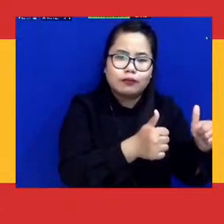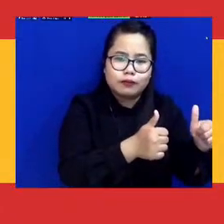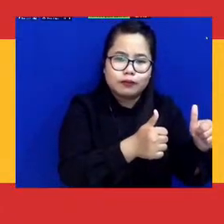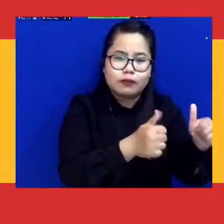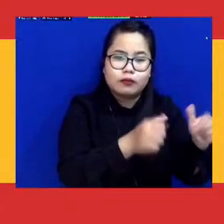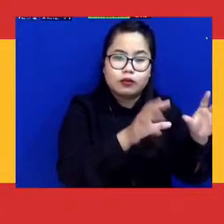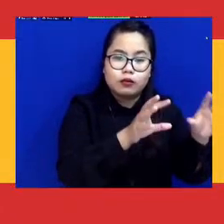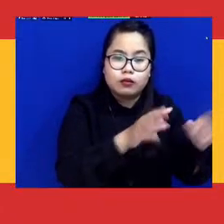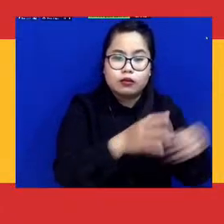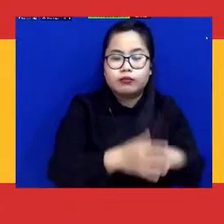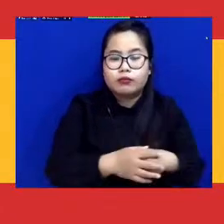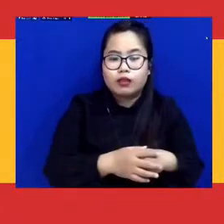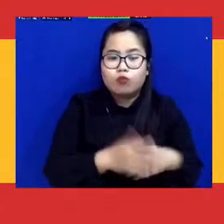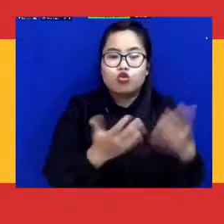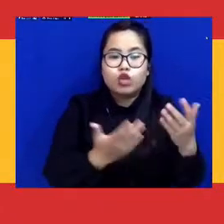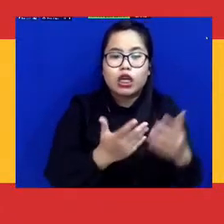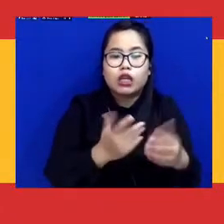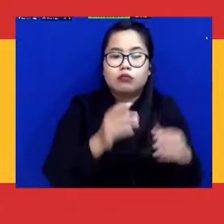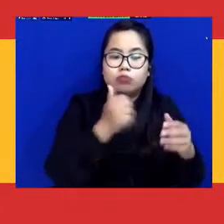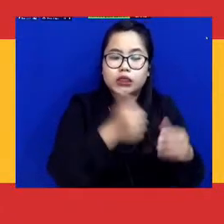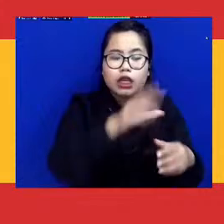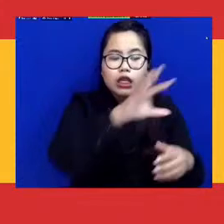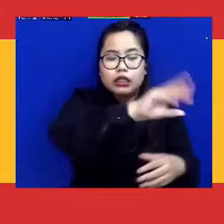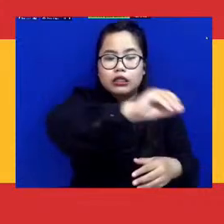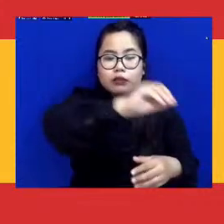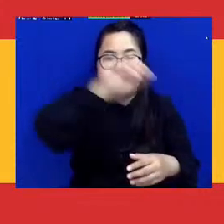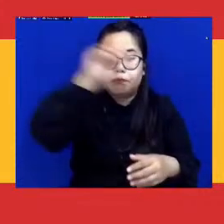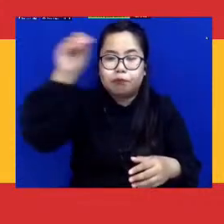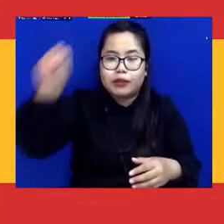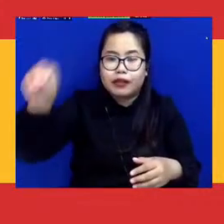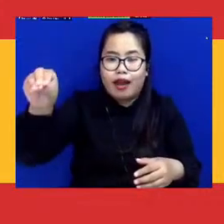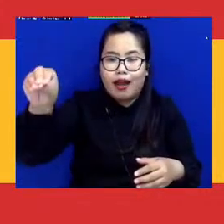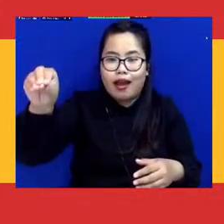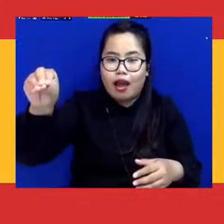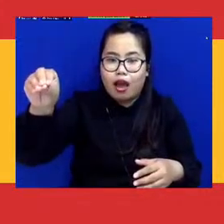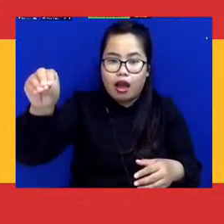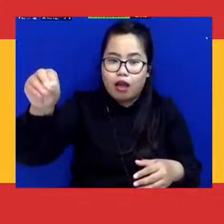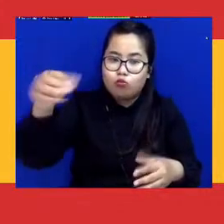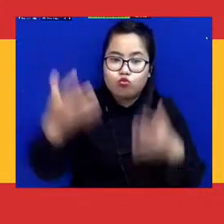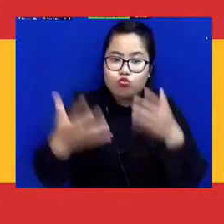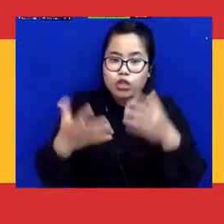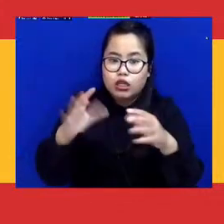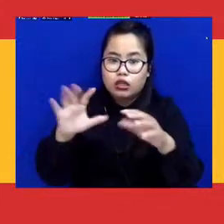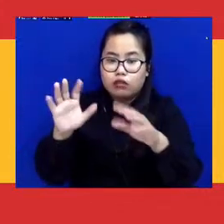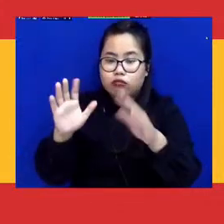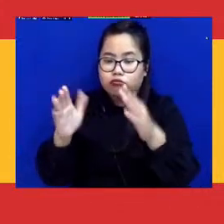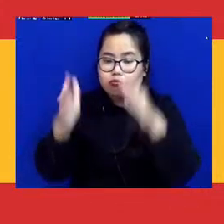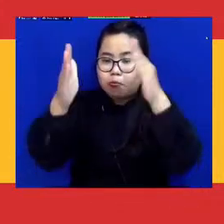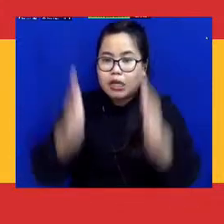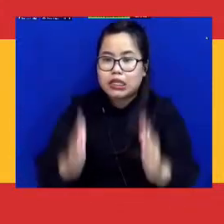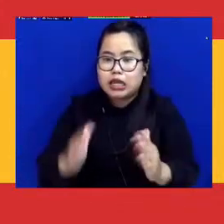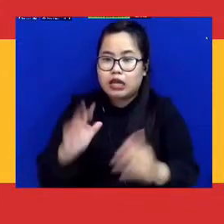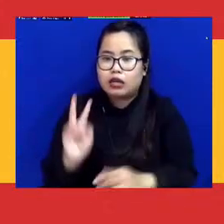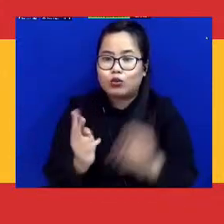secara tidak langsung bisa digeser misalnya ke lapis kedua.